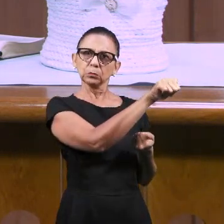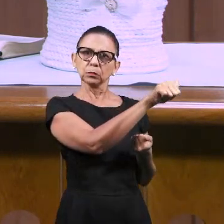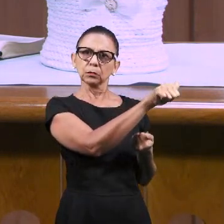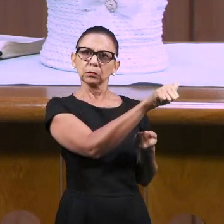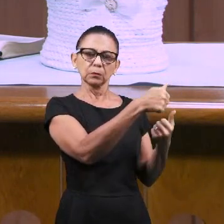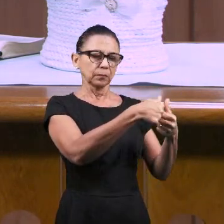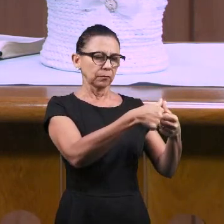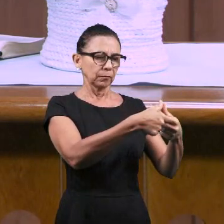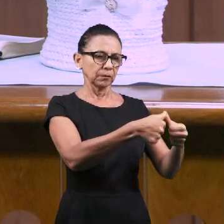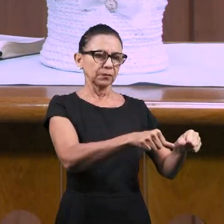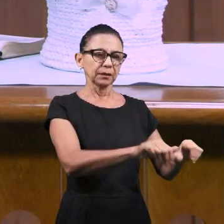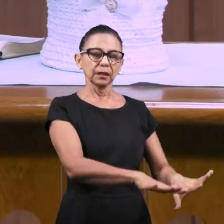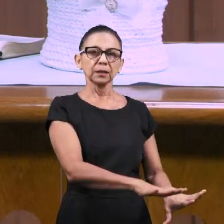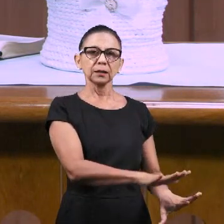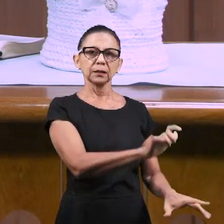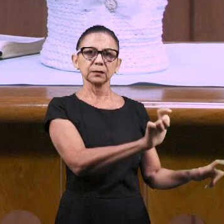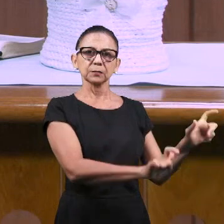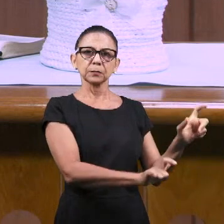l'Église